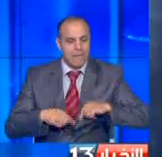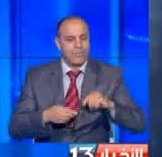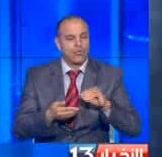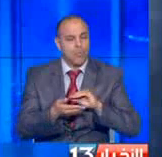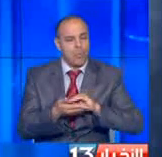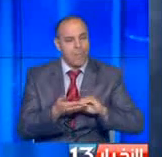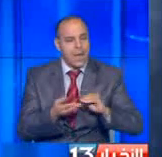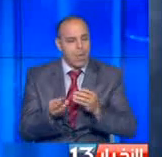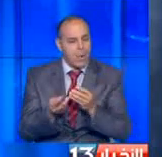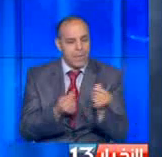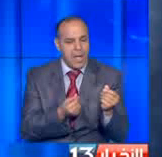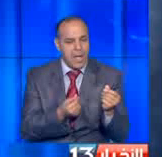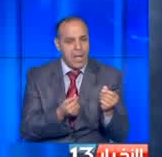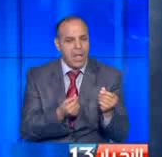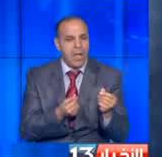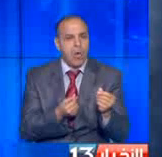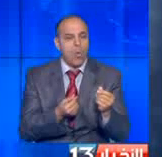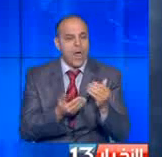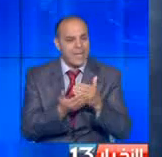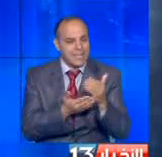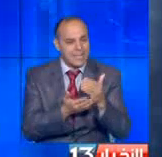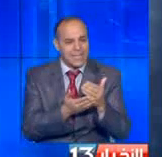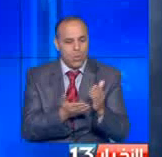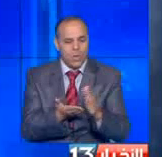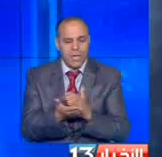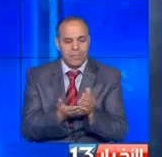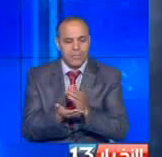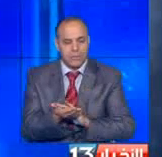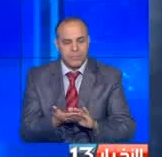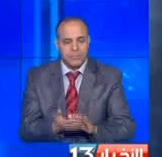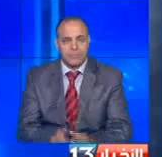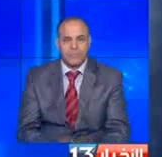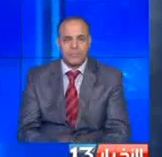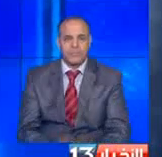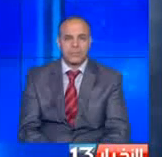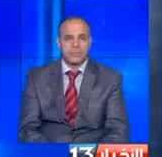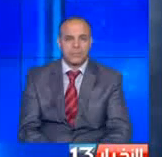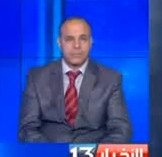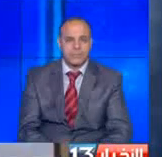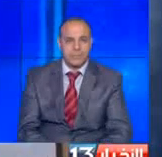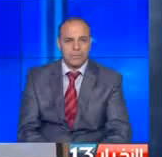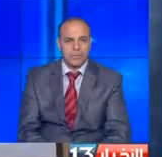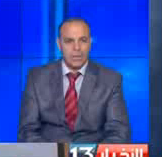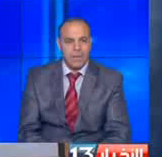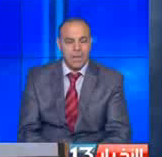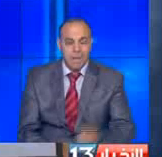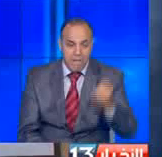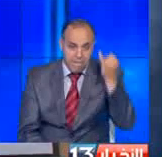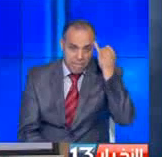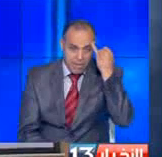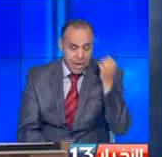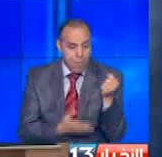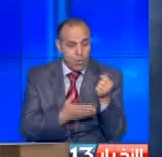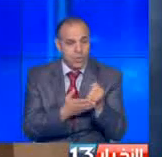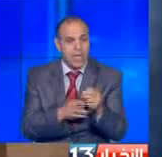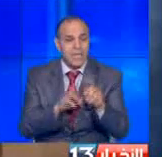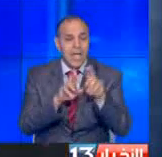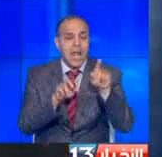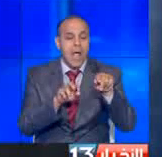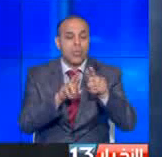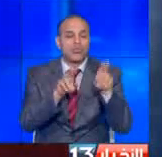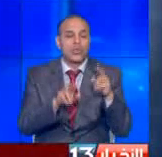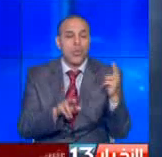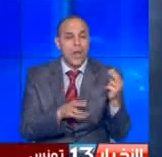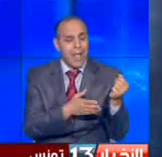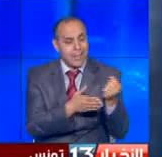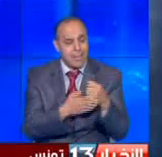والبيئه والتجهيز والاسكان والتهيئه الترابيه في بادره لتشجيع اصحاب الشهائد العليا